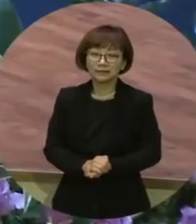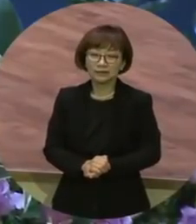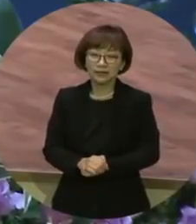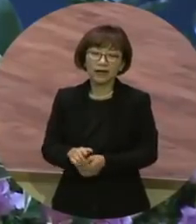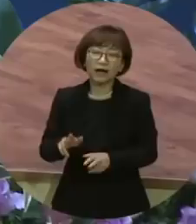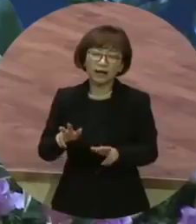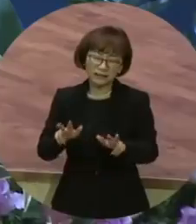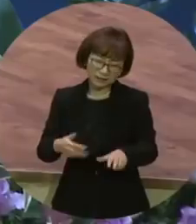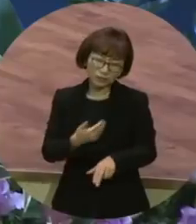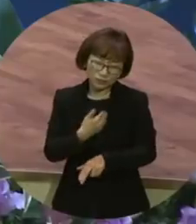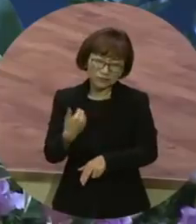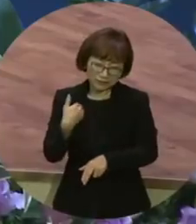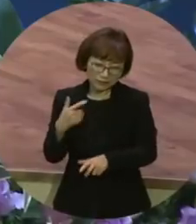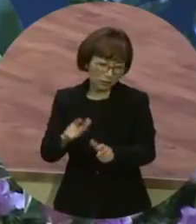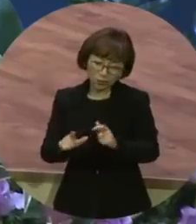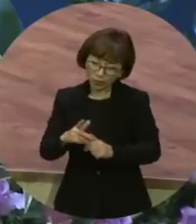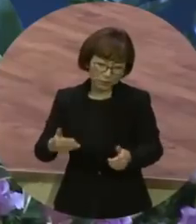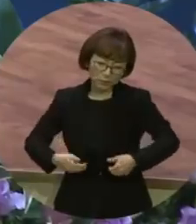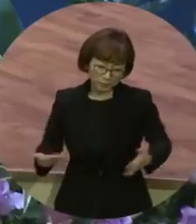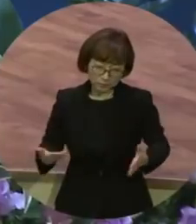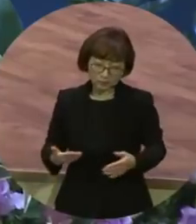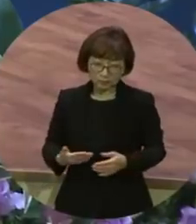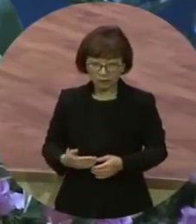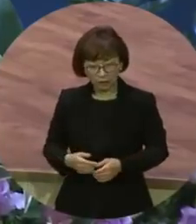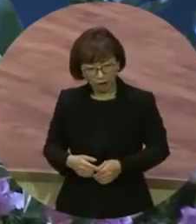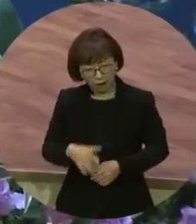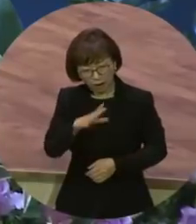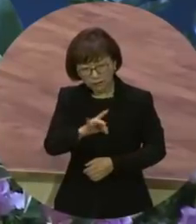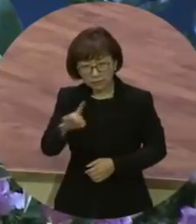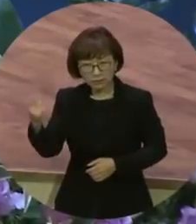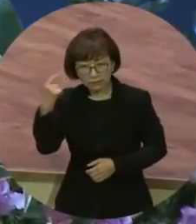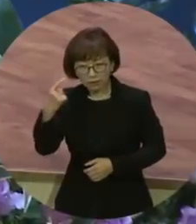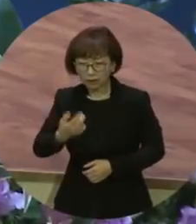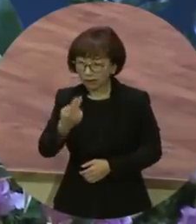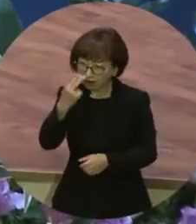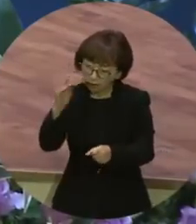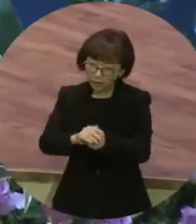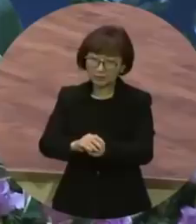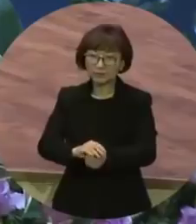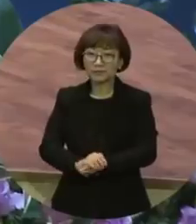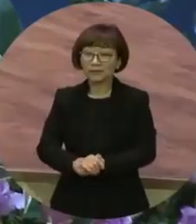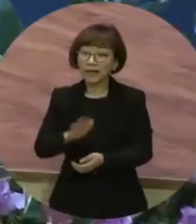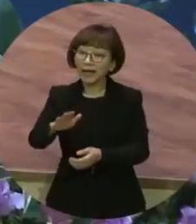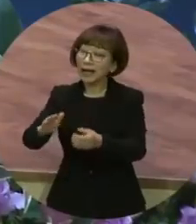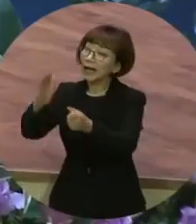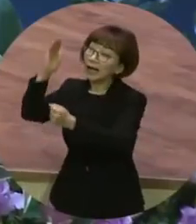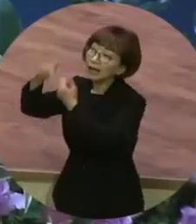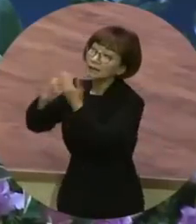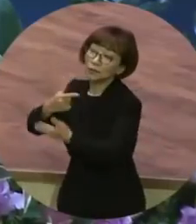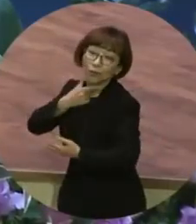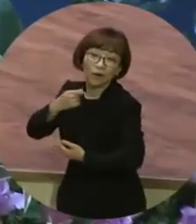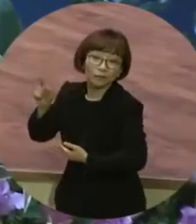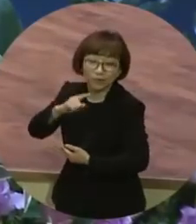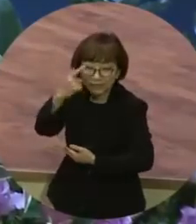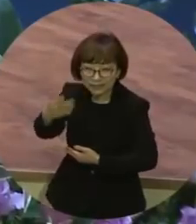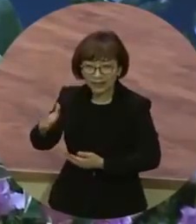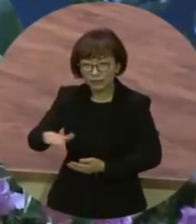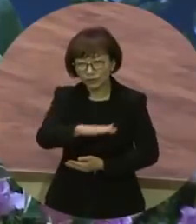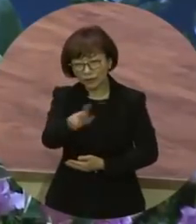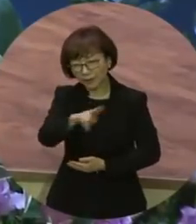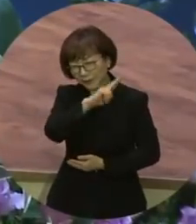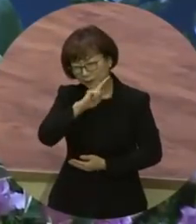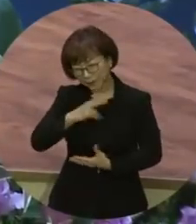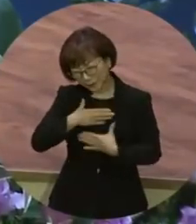예틀 속에 살겠다는 겁니다. 여러분 하나님의 소원이 무엇이죠? 하나님의 소원은 우리가 밥 먹고 잘 사는 것이